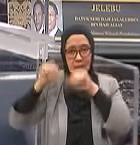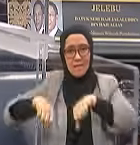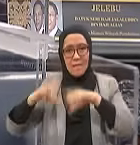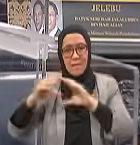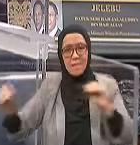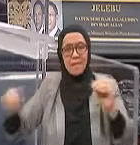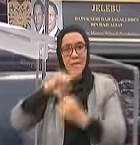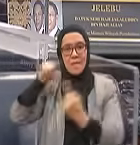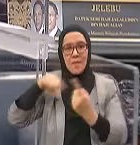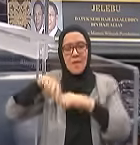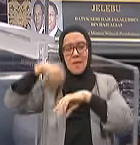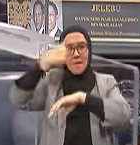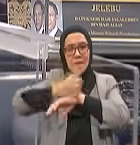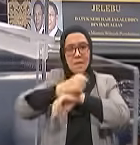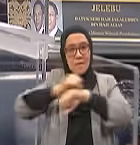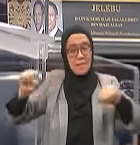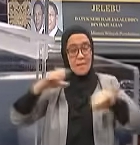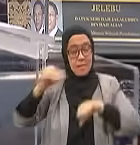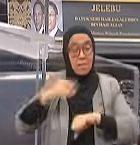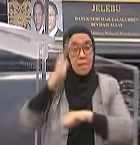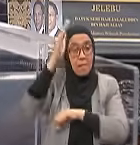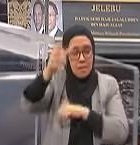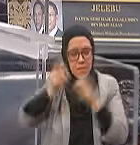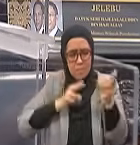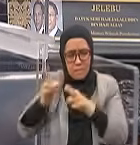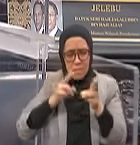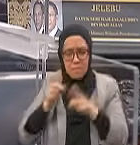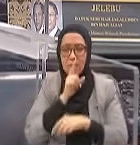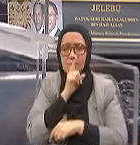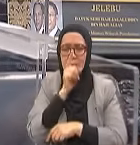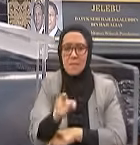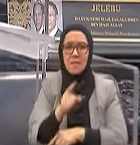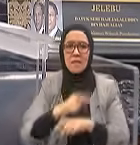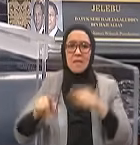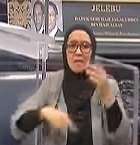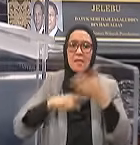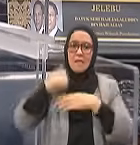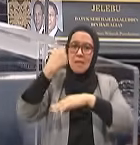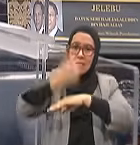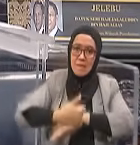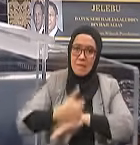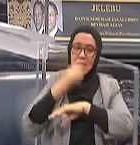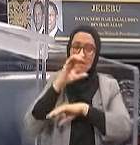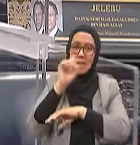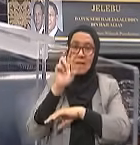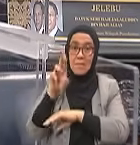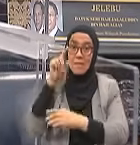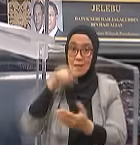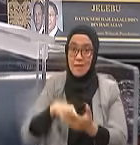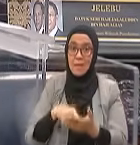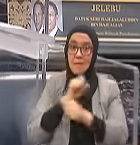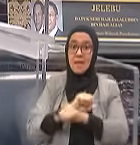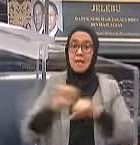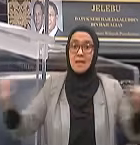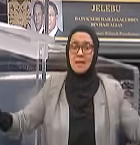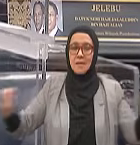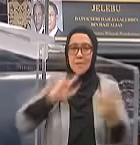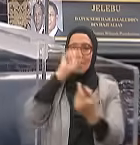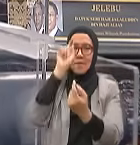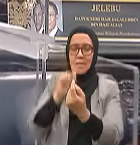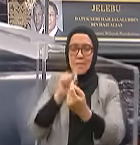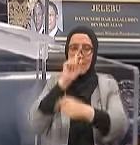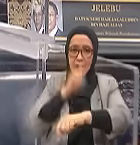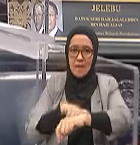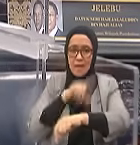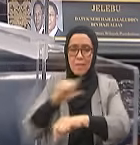dan kita akan usahakan untuk memastikan bahwa pembinaan sia Syahrini Hai disiapkan on time and juga Within